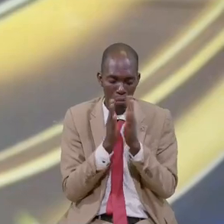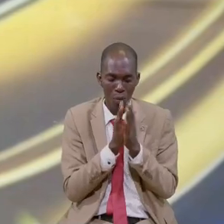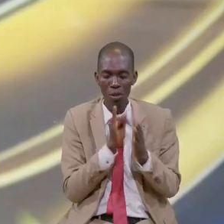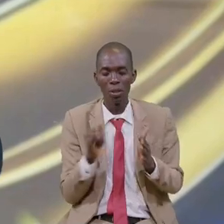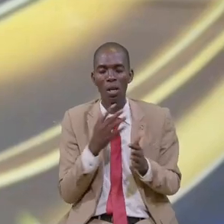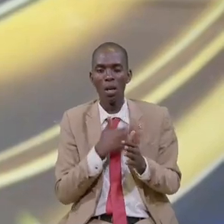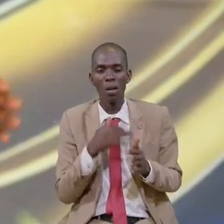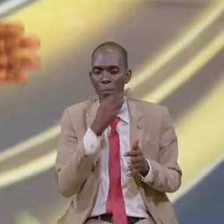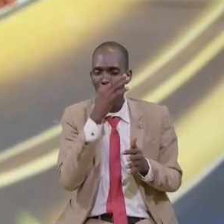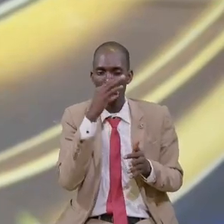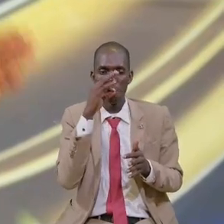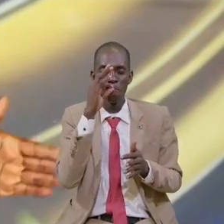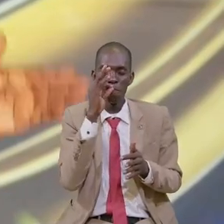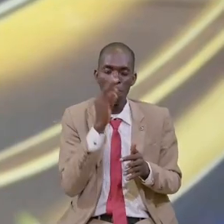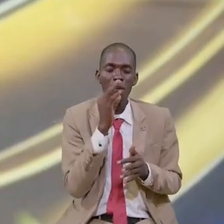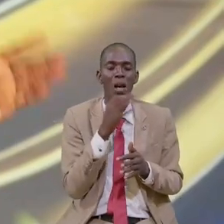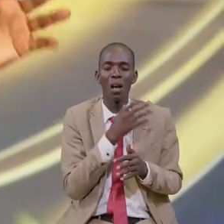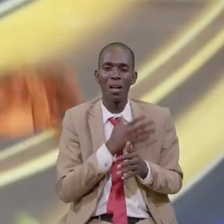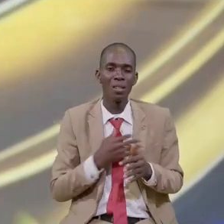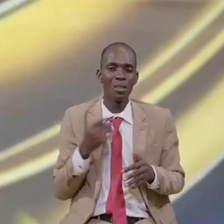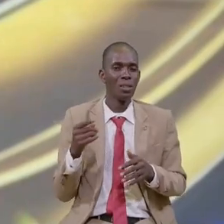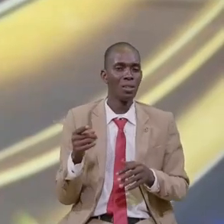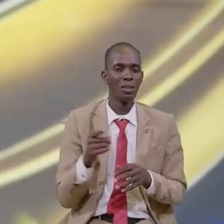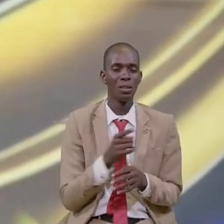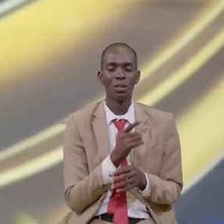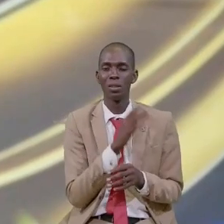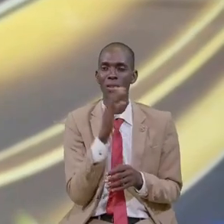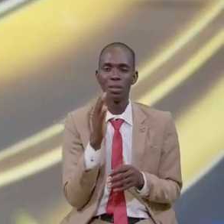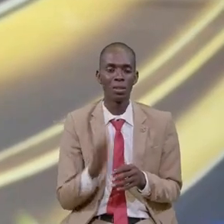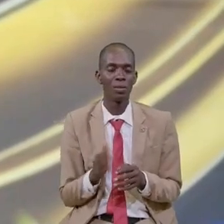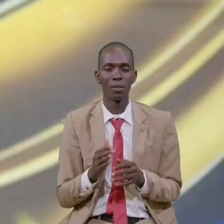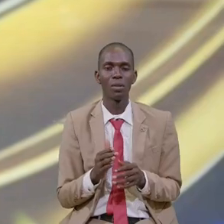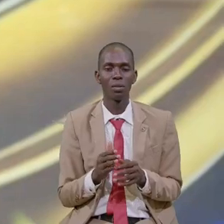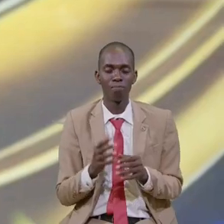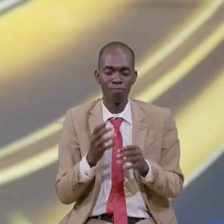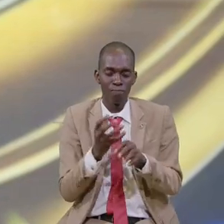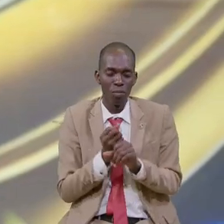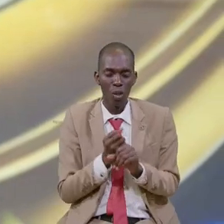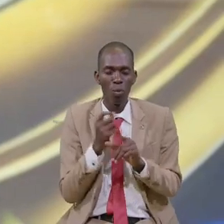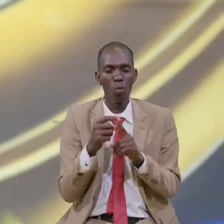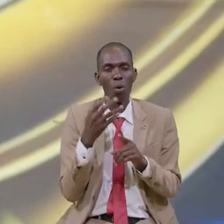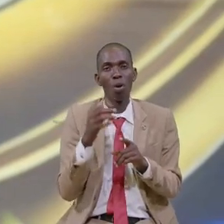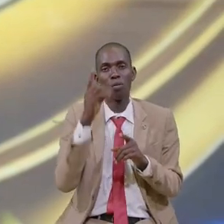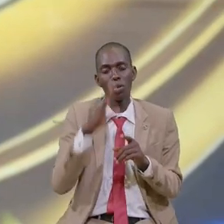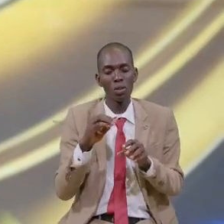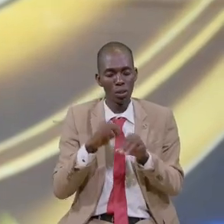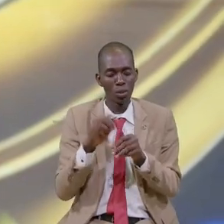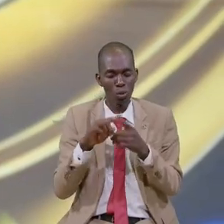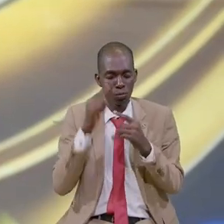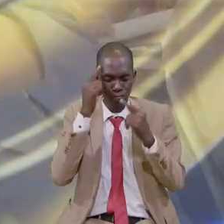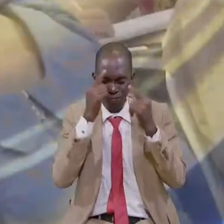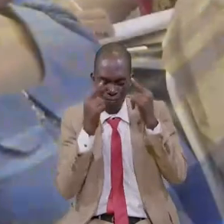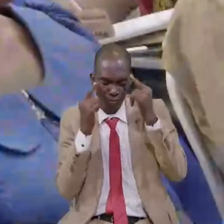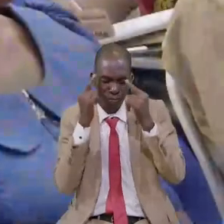volonté de Dieu, la pensée de Dieu, le rendez-vous de Dieu ne prend pas ça en considération. Mais